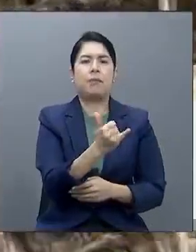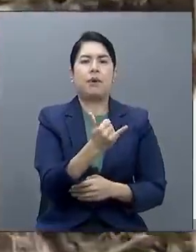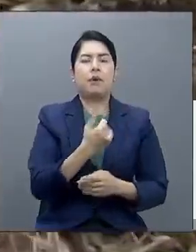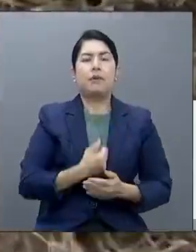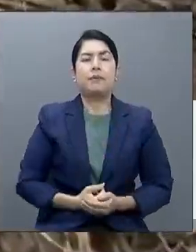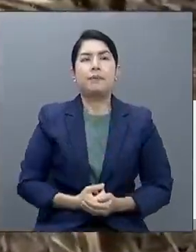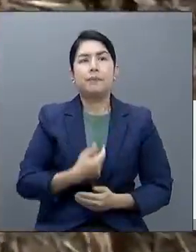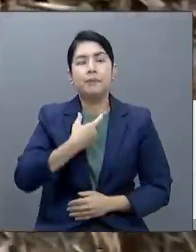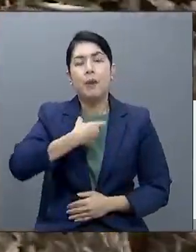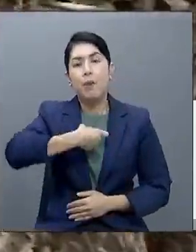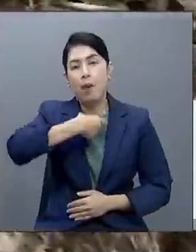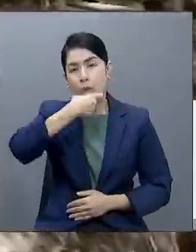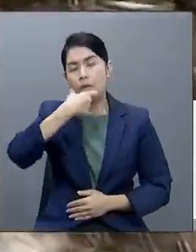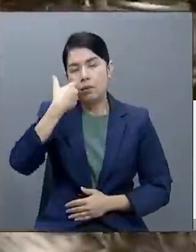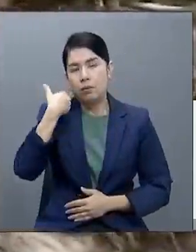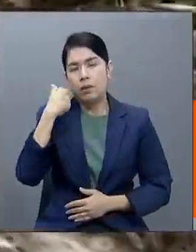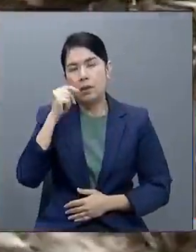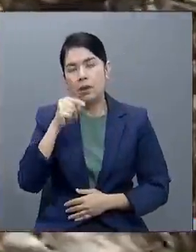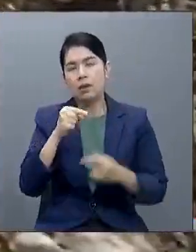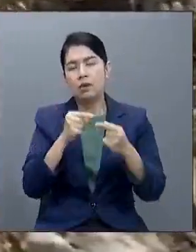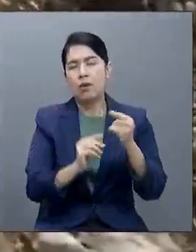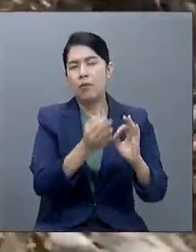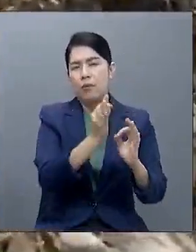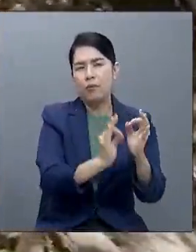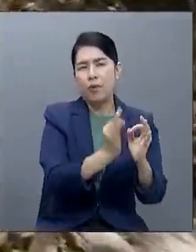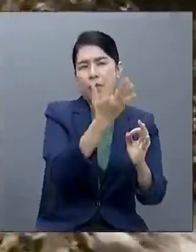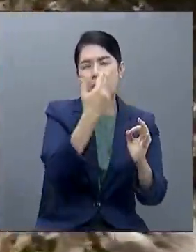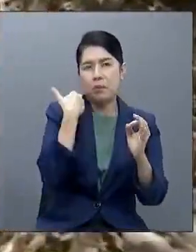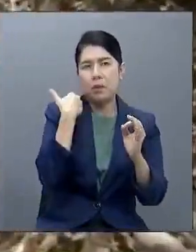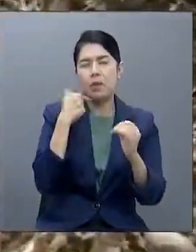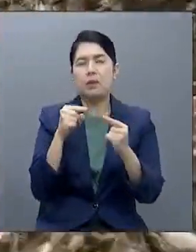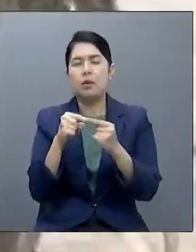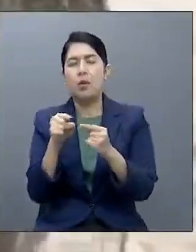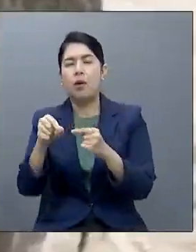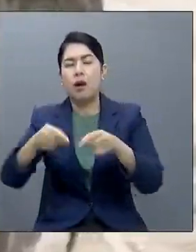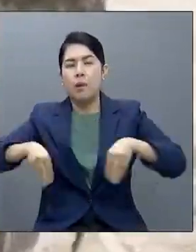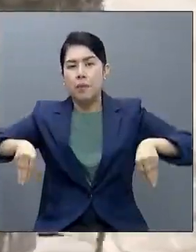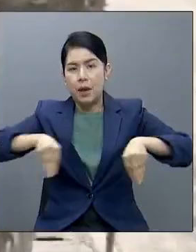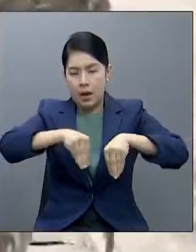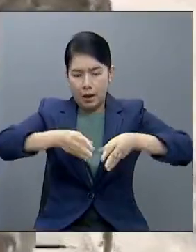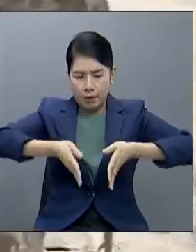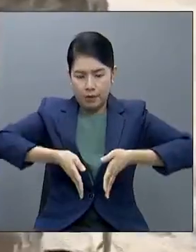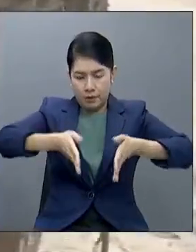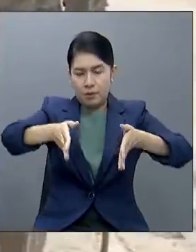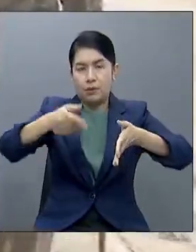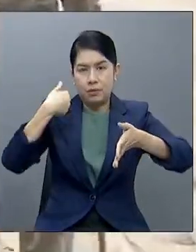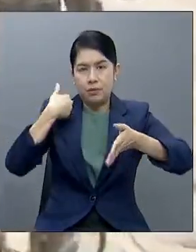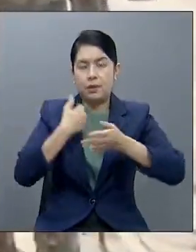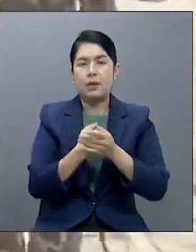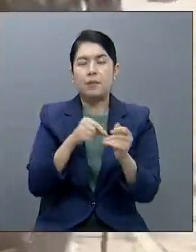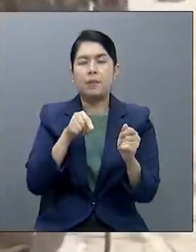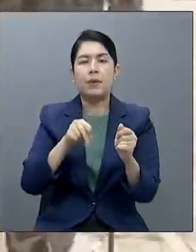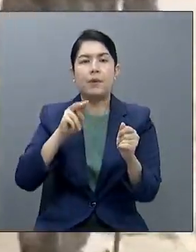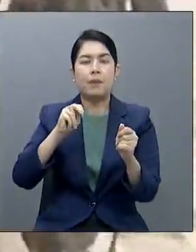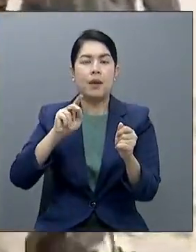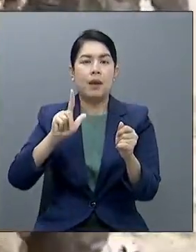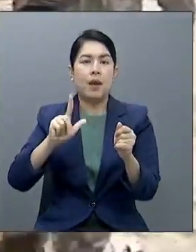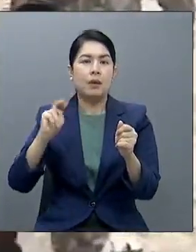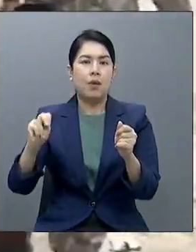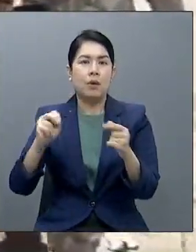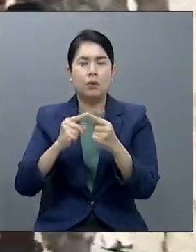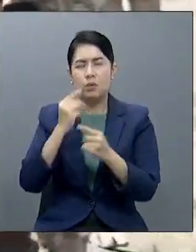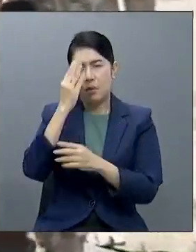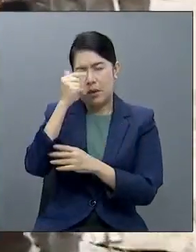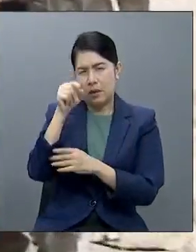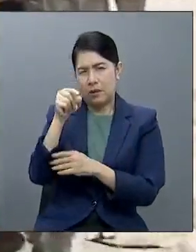าตามเทือกเขาต่างๆแล้วก็ยังมีไฟลุกไหม้ป่าบริเวณริมทางหลวงในอำเภอแม่ลาน้อยและอำเภอปายสาเหตุคาดว่าม